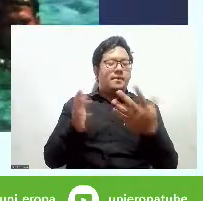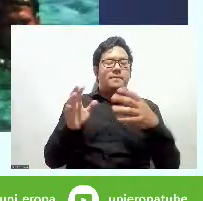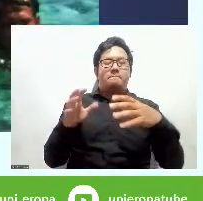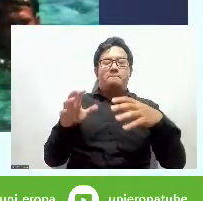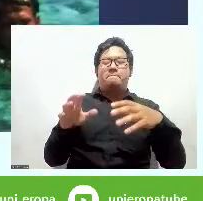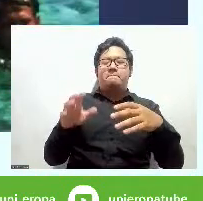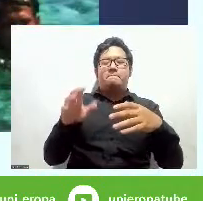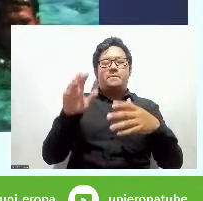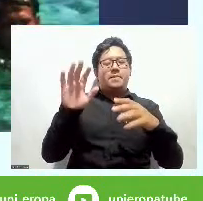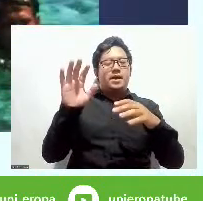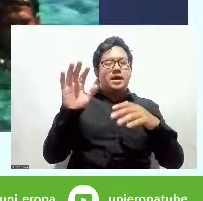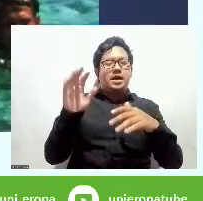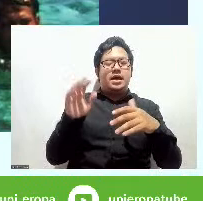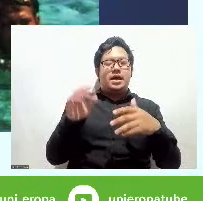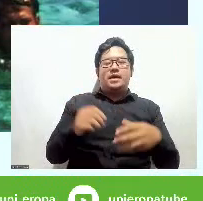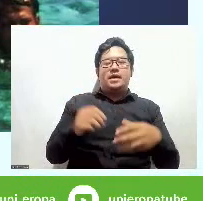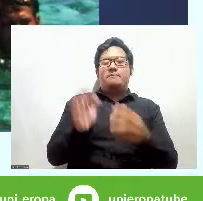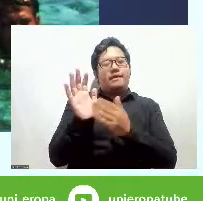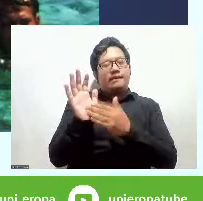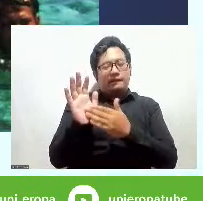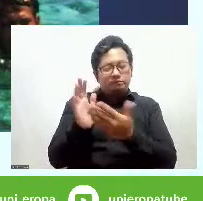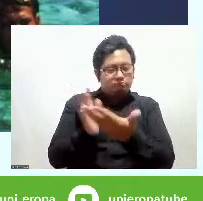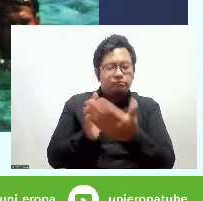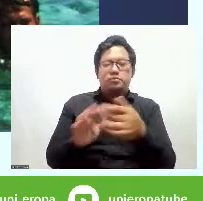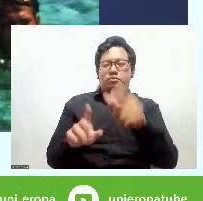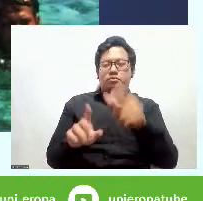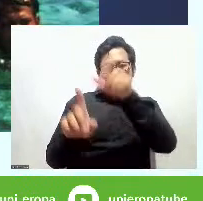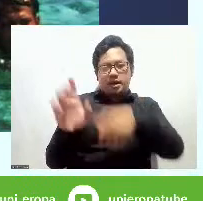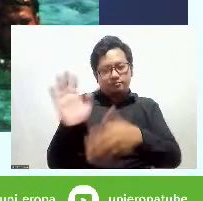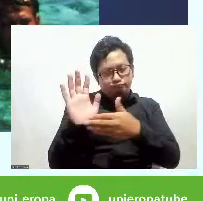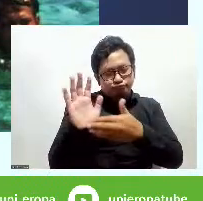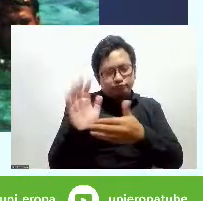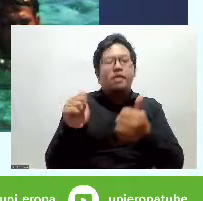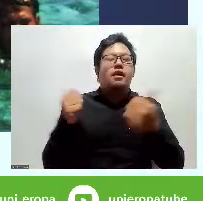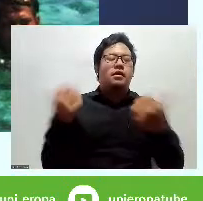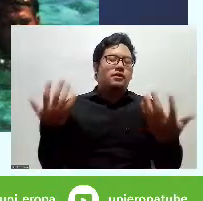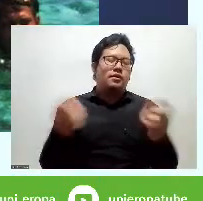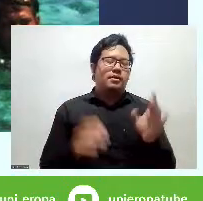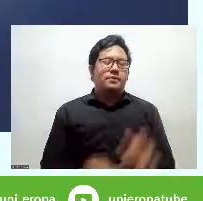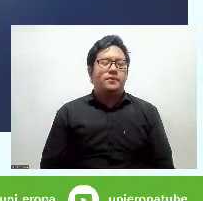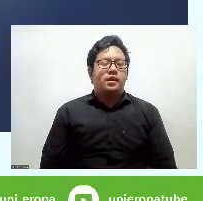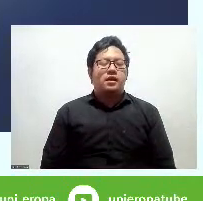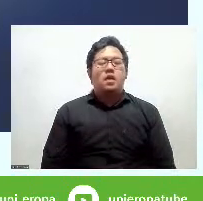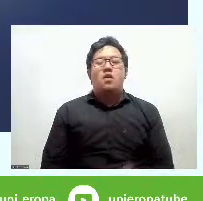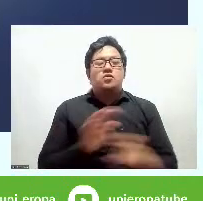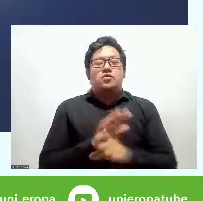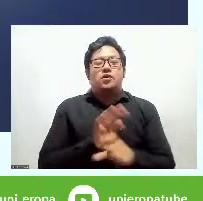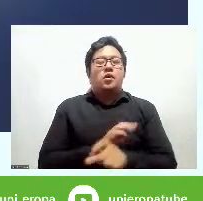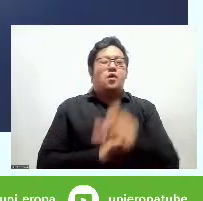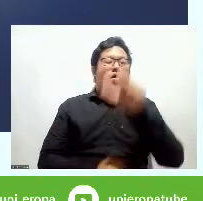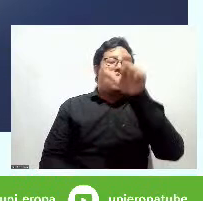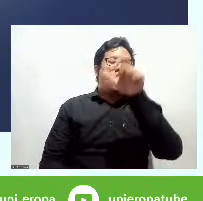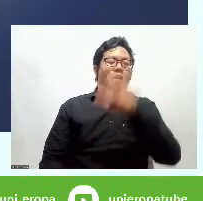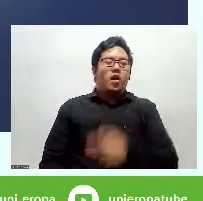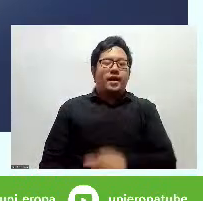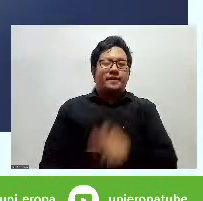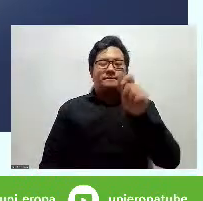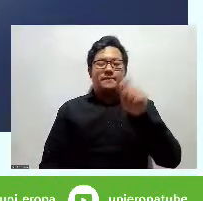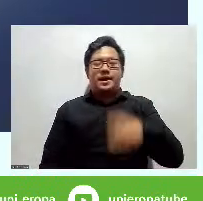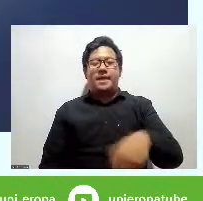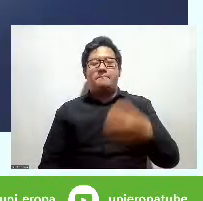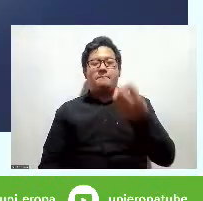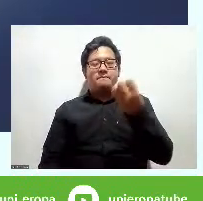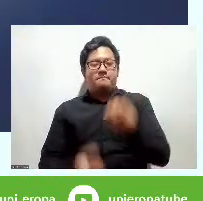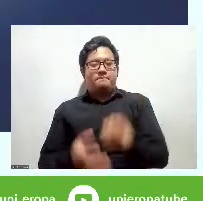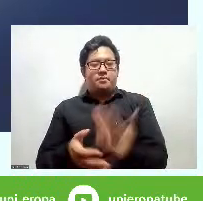kalau misalnya ya kalau tidak ada perbedaan antara orang menggunakan bom ikan dan tidak menggunakan